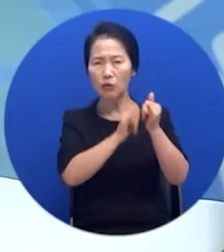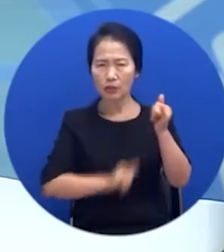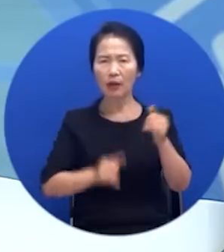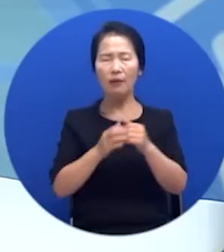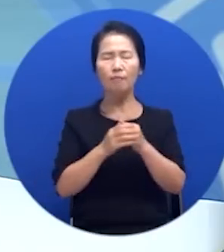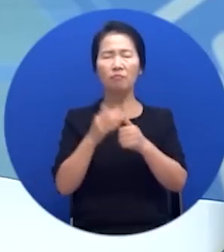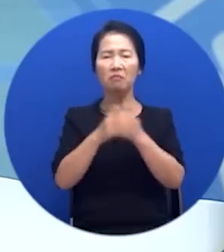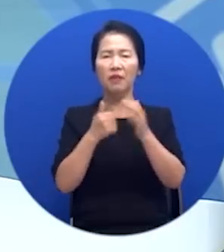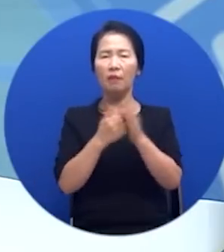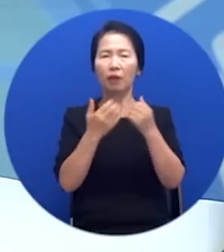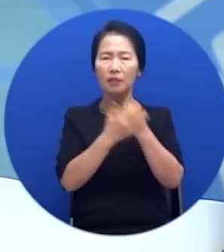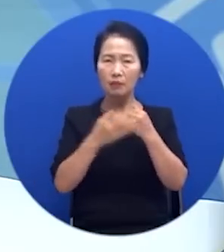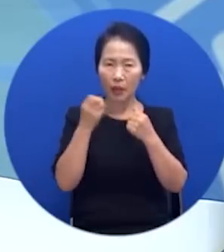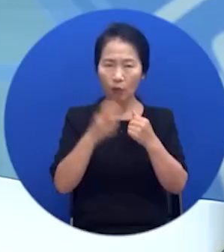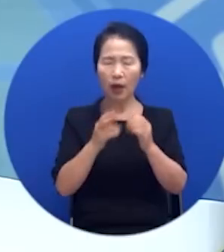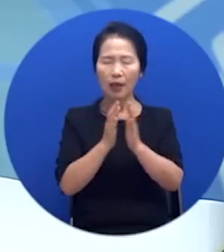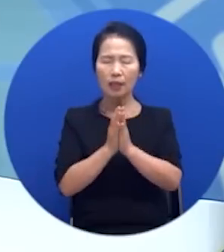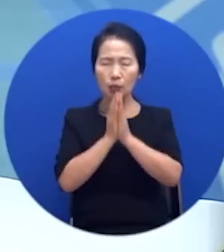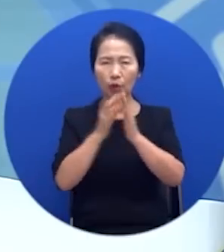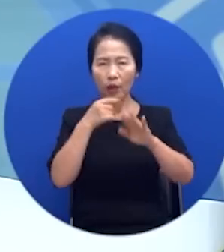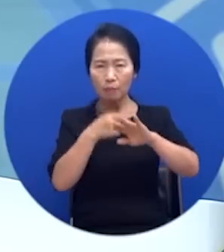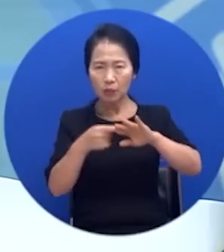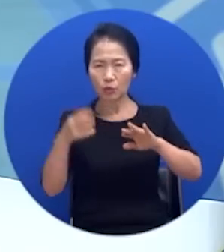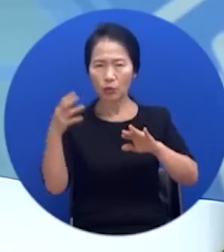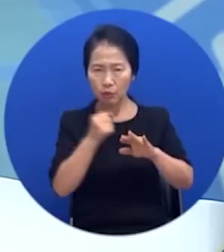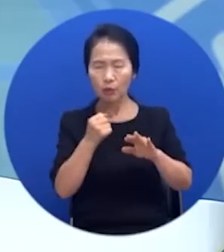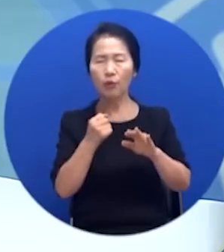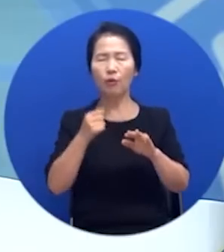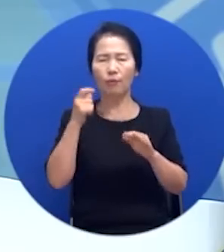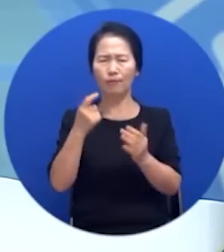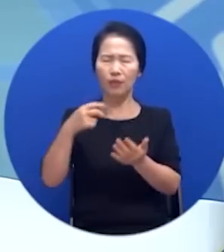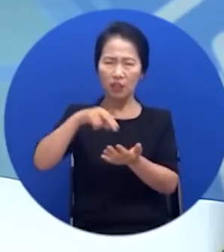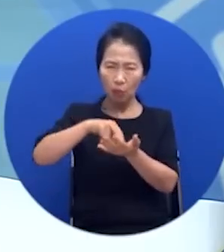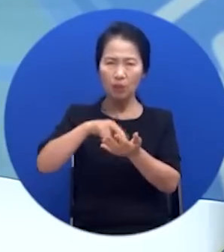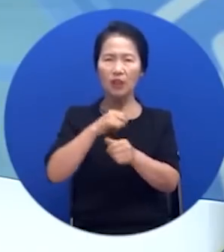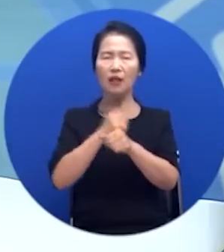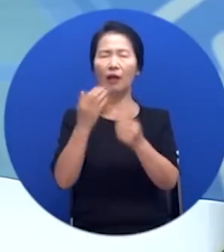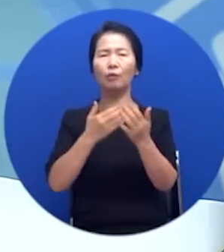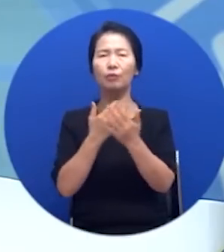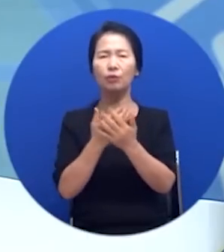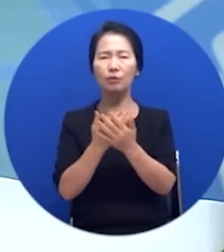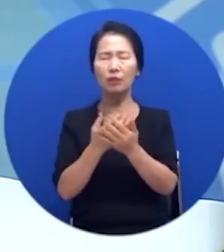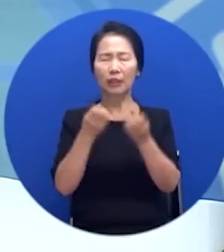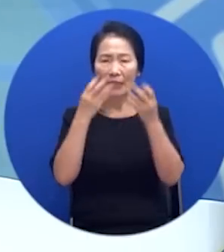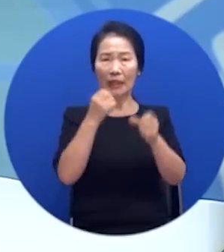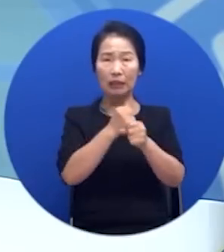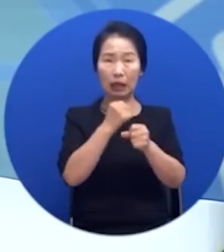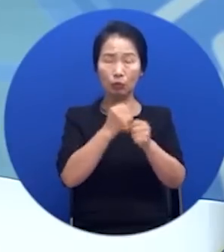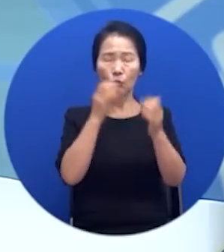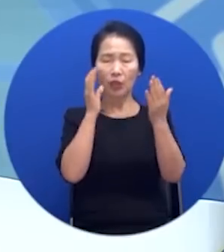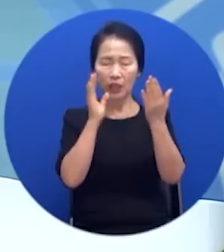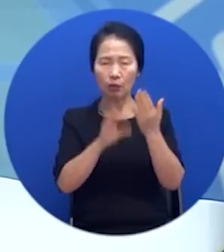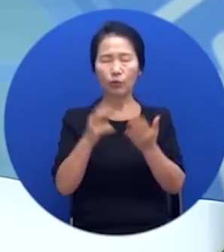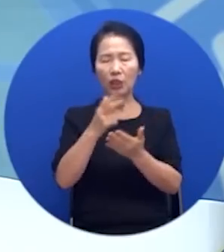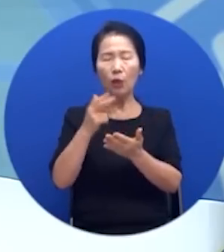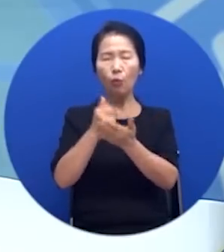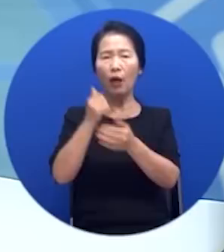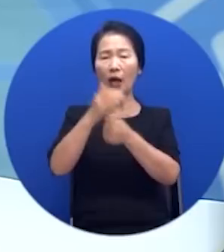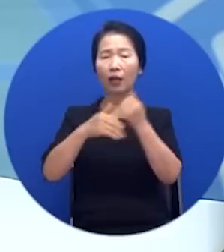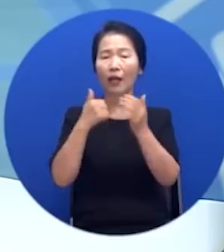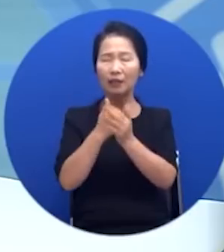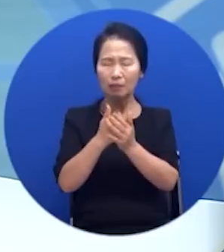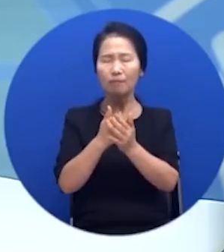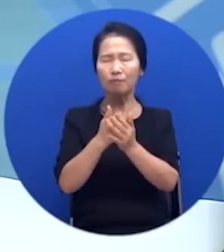은혜와 기도의 민족으로 세워지게 하시옵소서. 창조 이후 여호와 하나님의 시대적